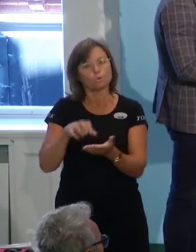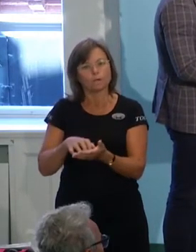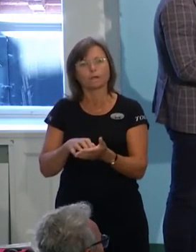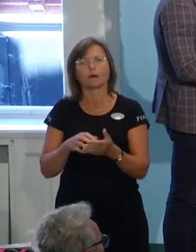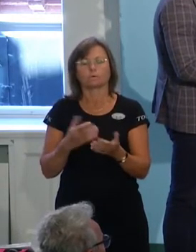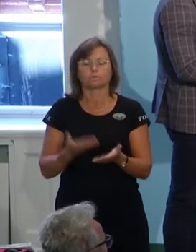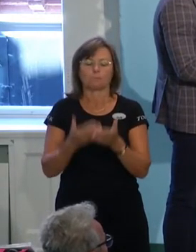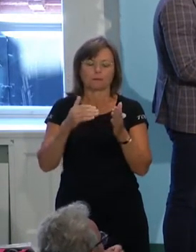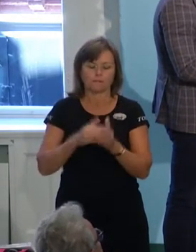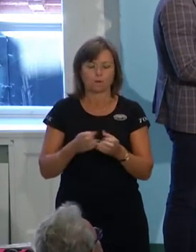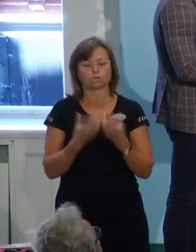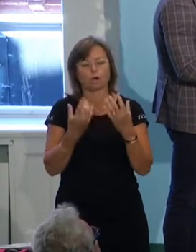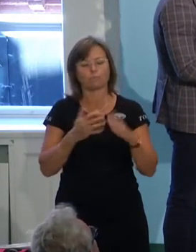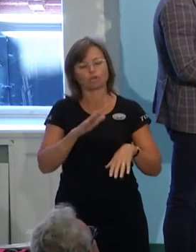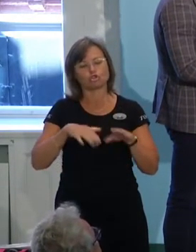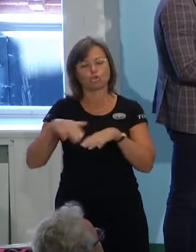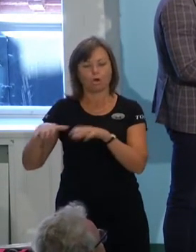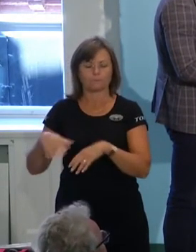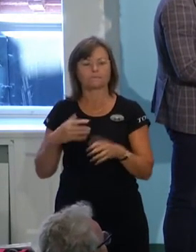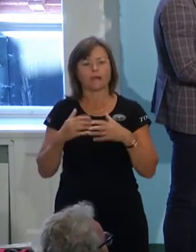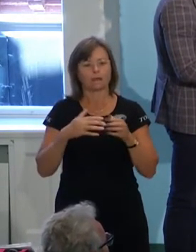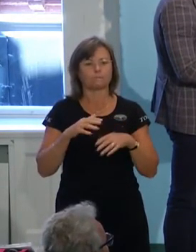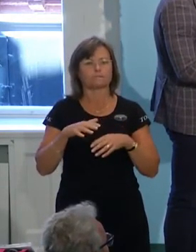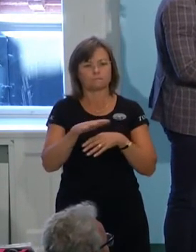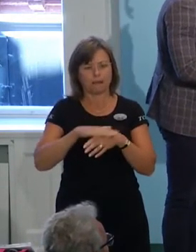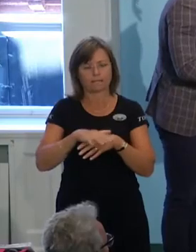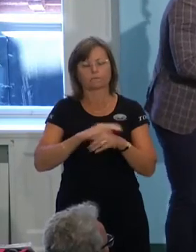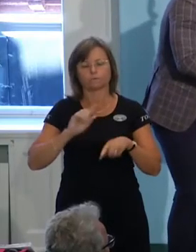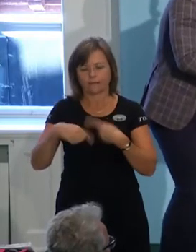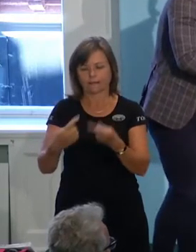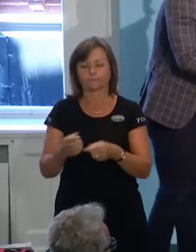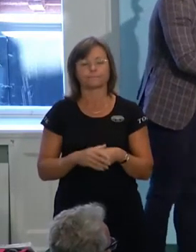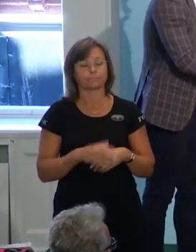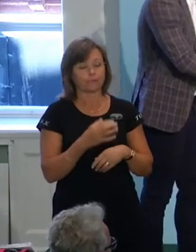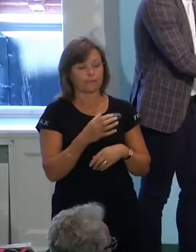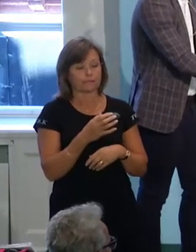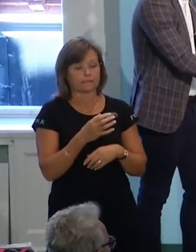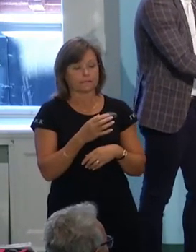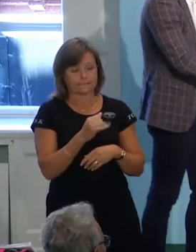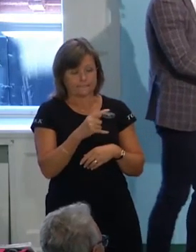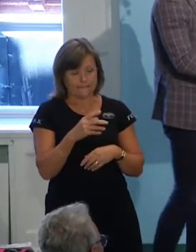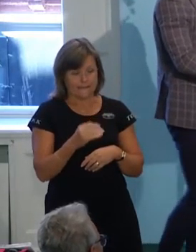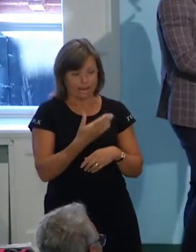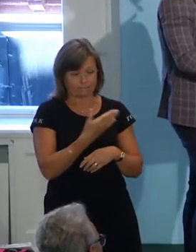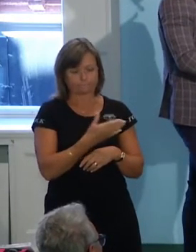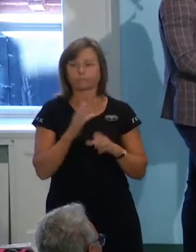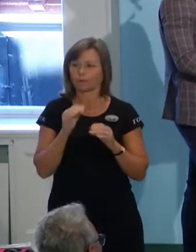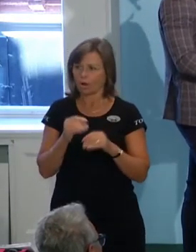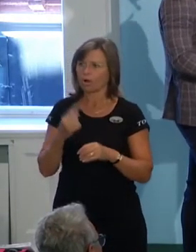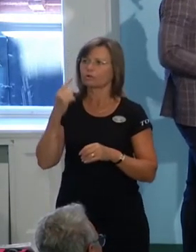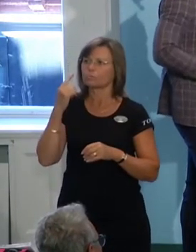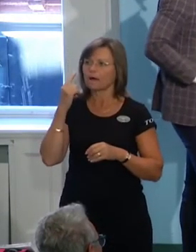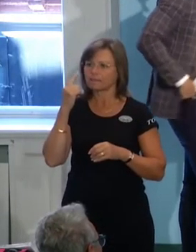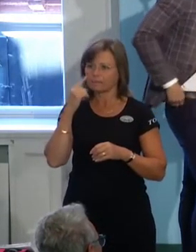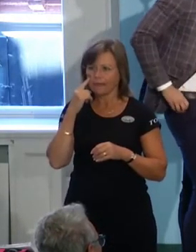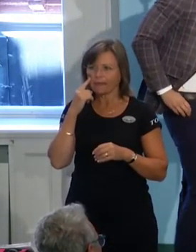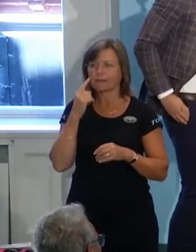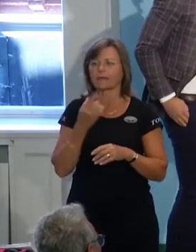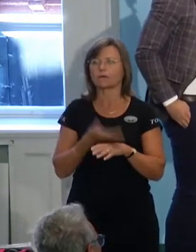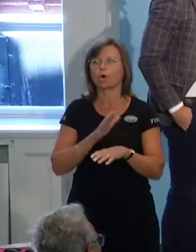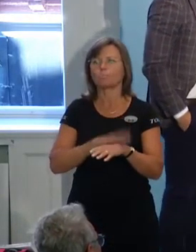en dynamisk arbetsmarknadsutveckling. Cecilia? Ja, om man tänker sig att kompetensförsörjningen